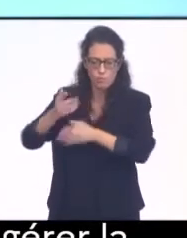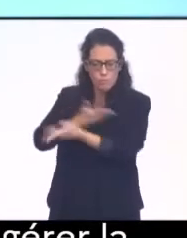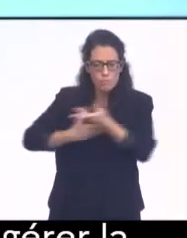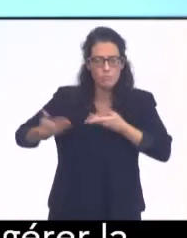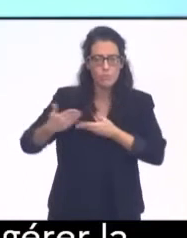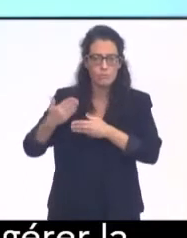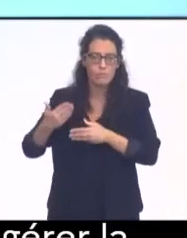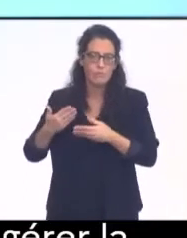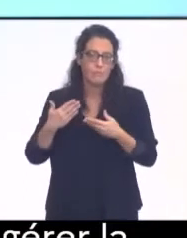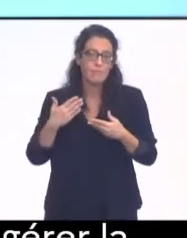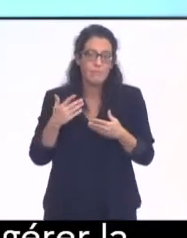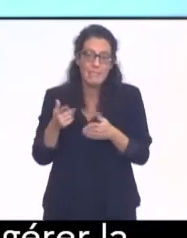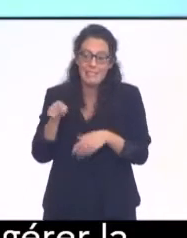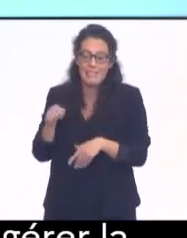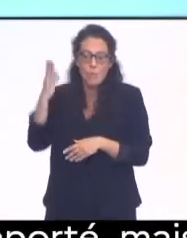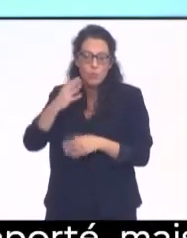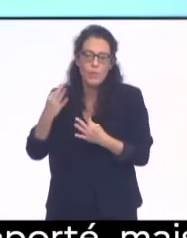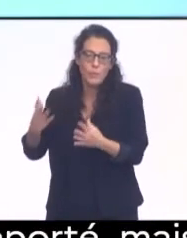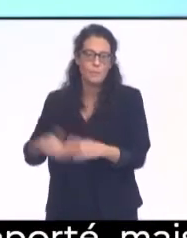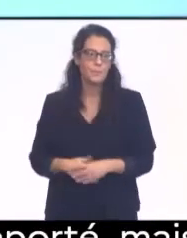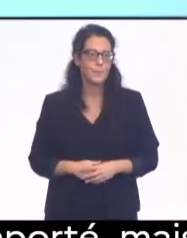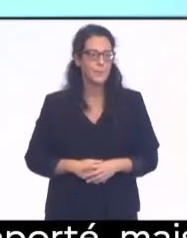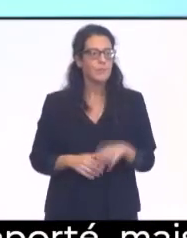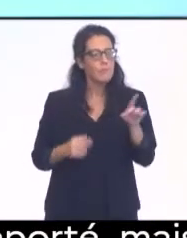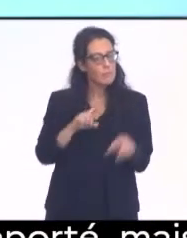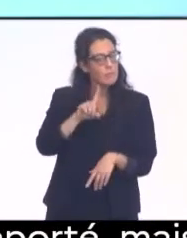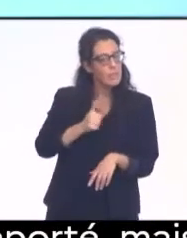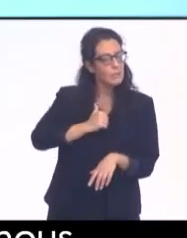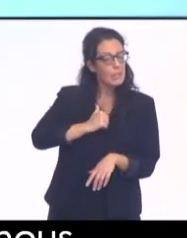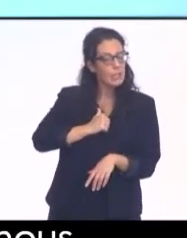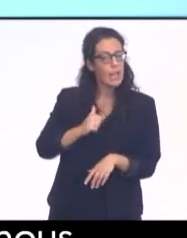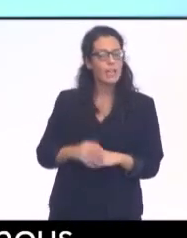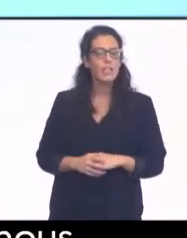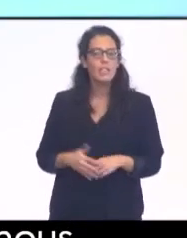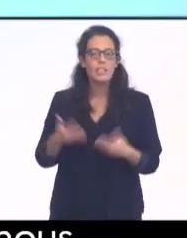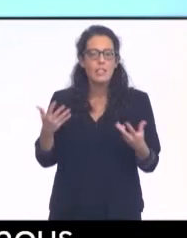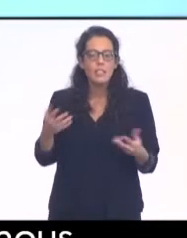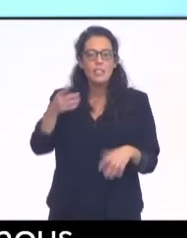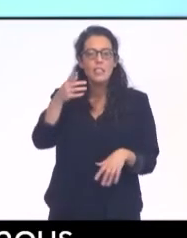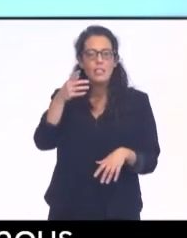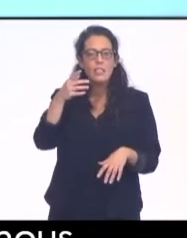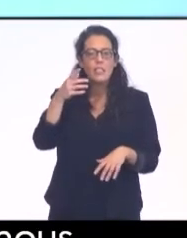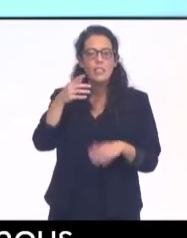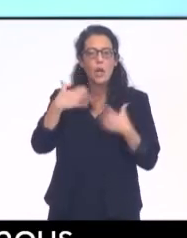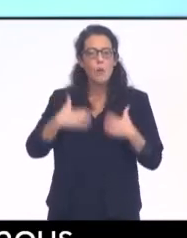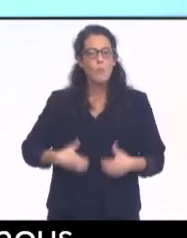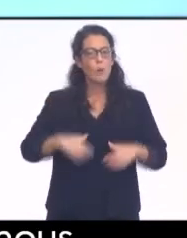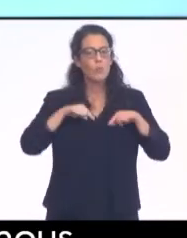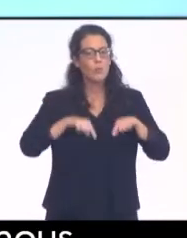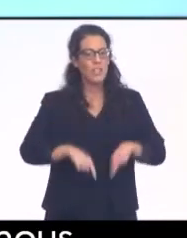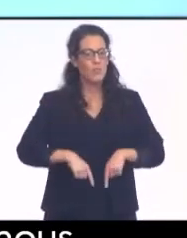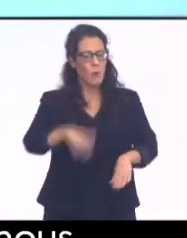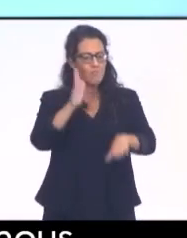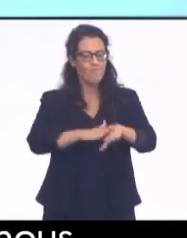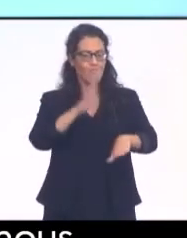sérieusement aujourd'hui. Ça, c'est une question toute personnelle. Pourquoi n'arrivez-vous toujours pas à convaincre les membres du gouvernement de mettre un masque